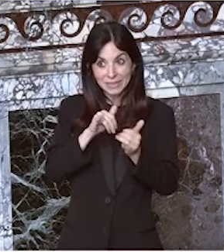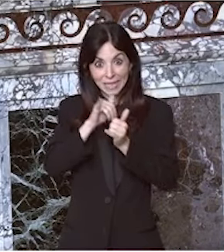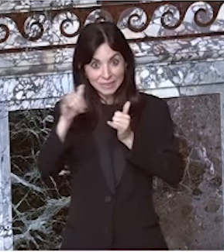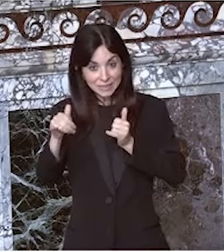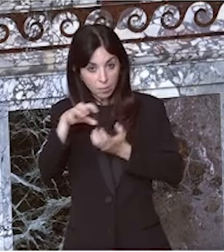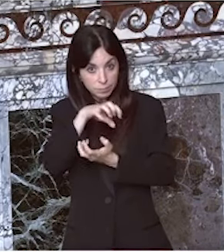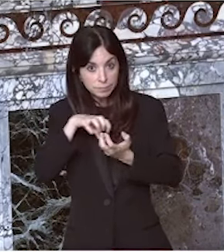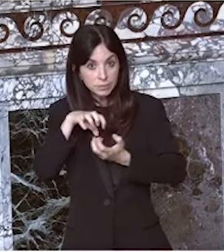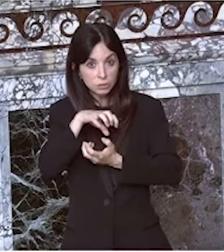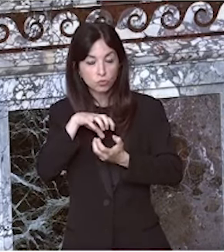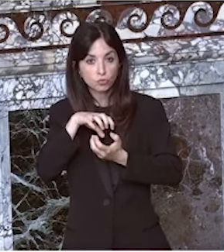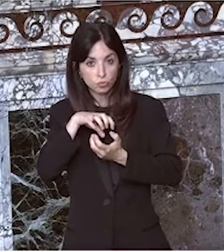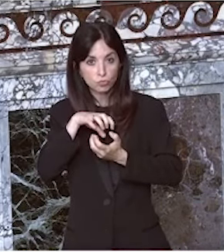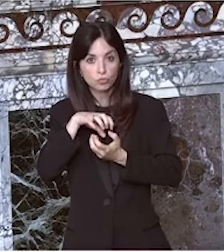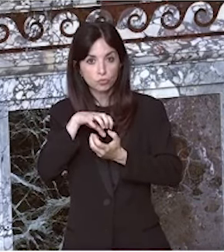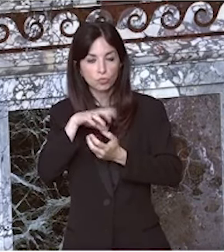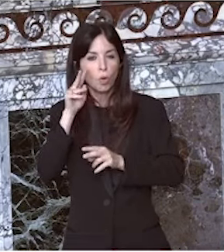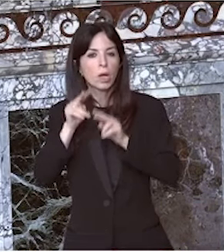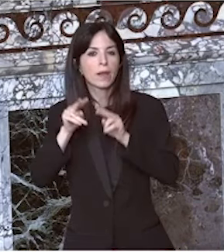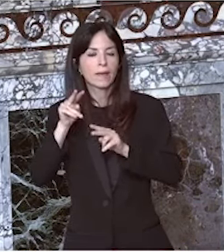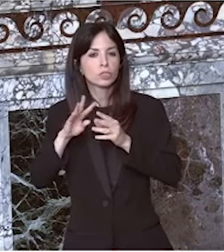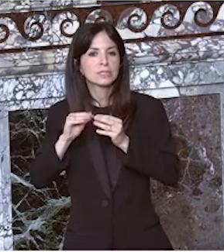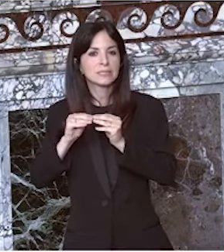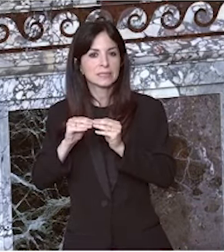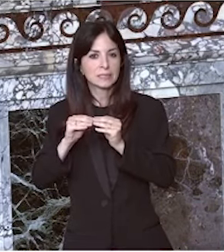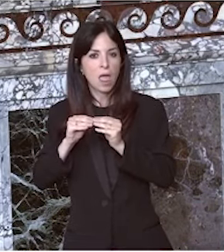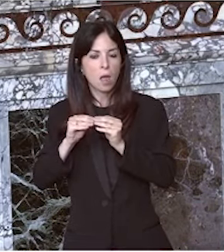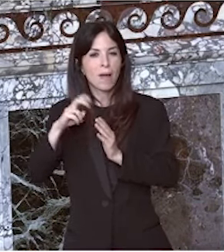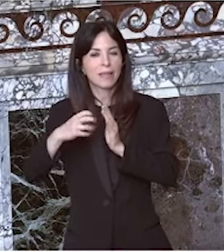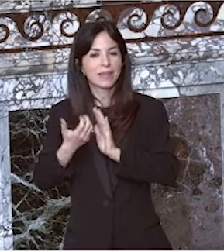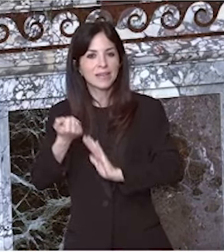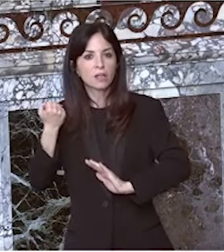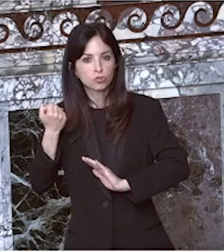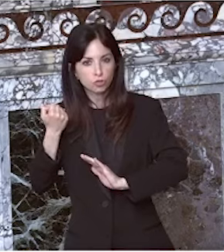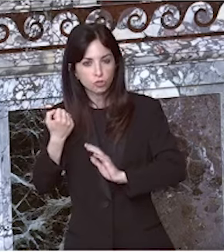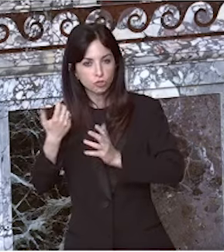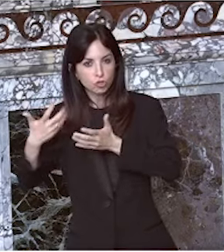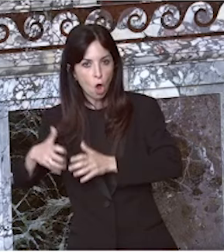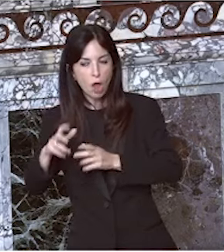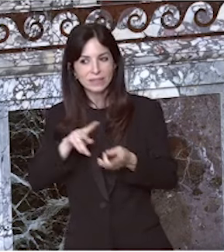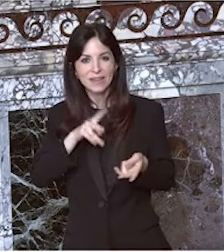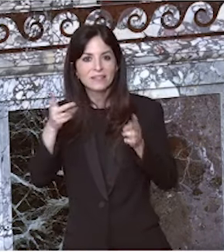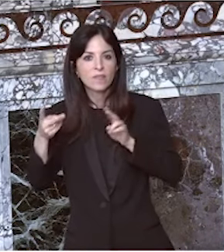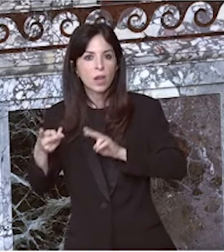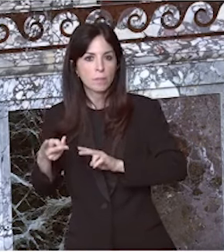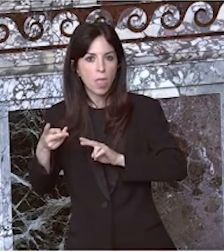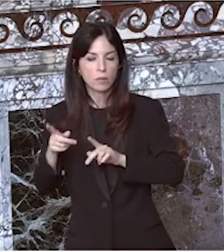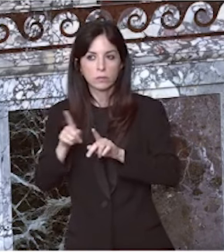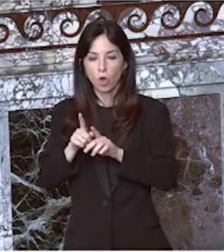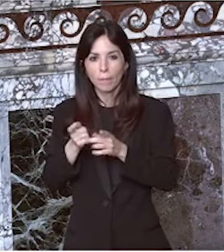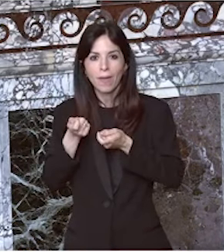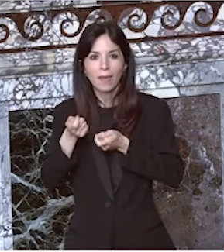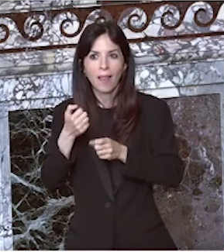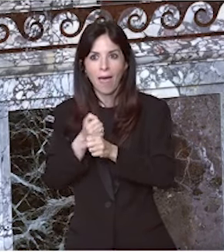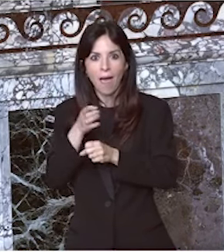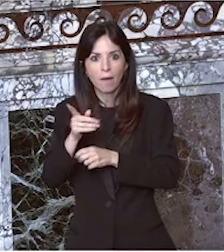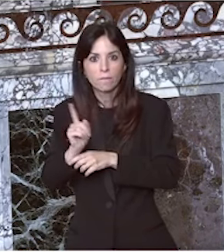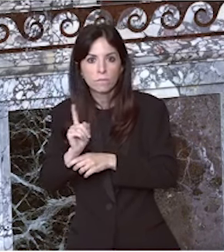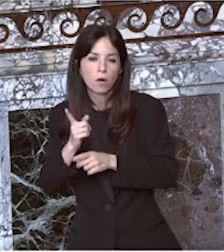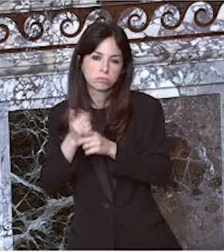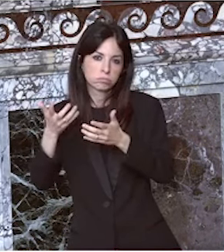quello a distanza. Una revisione del sistema di detrazioni e trasferimenti che riduca i disincentivi al lavoro del